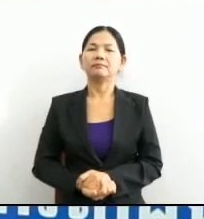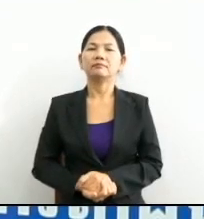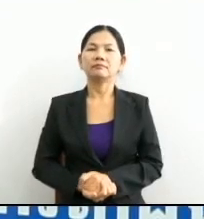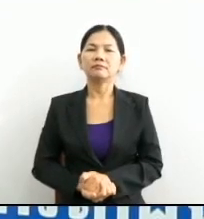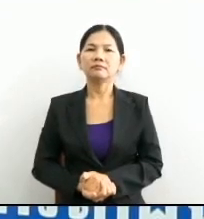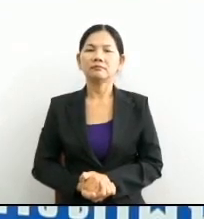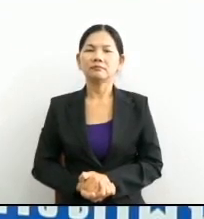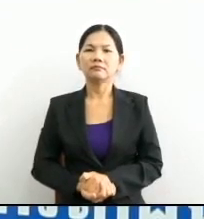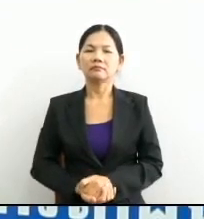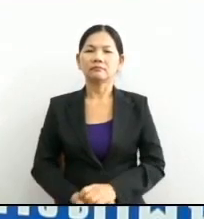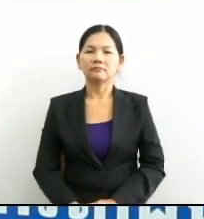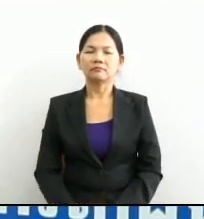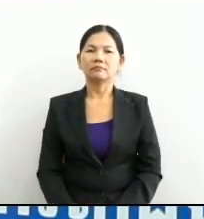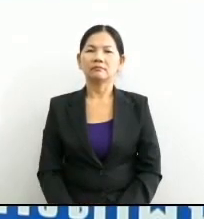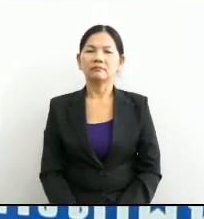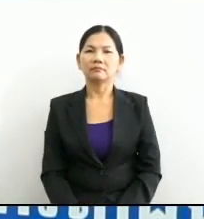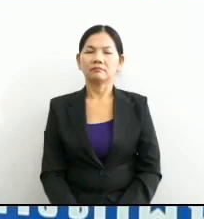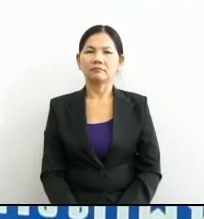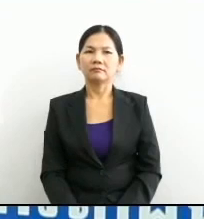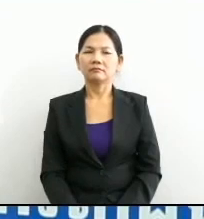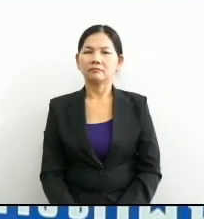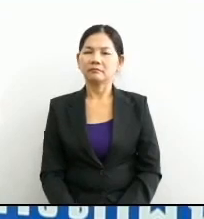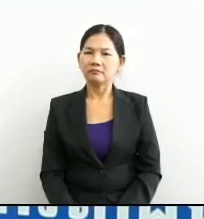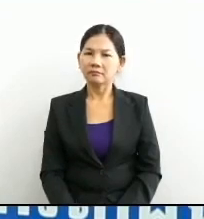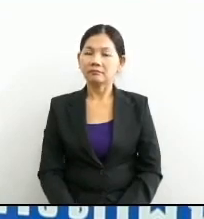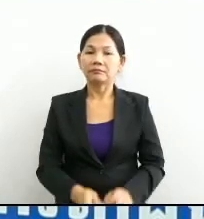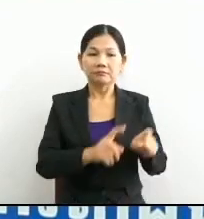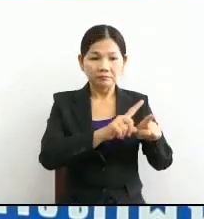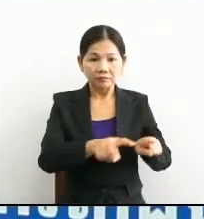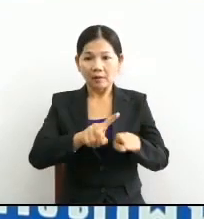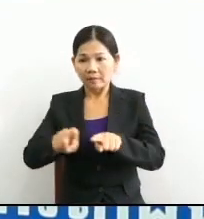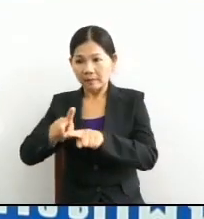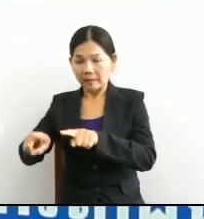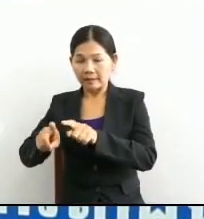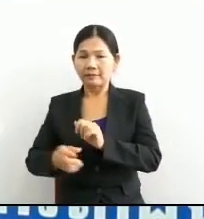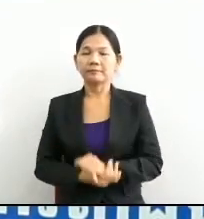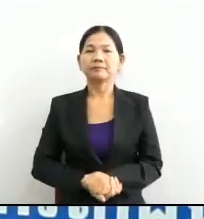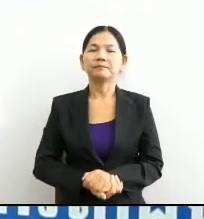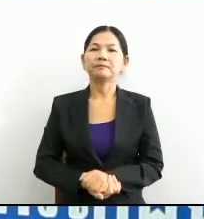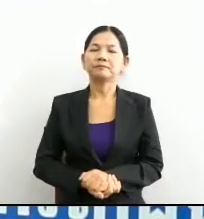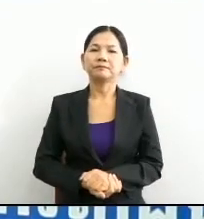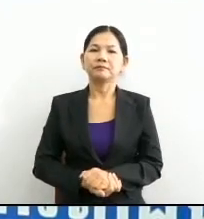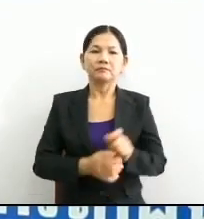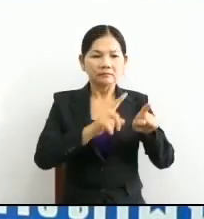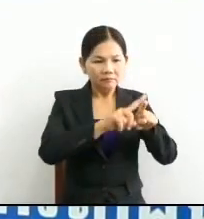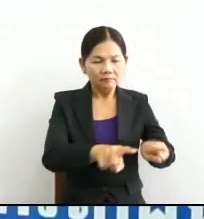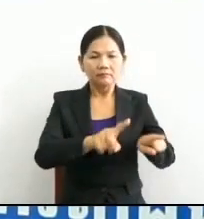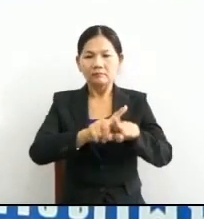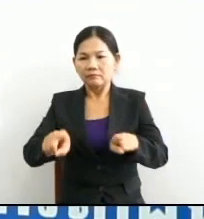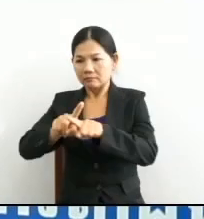biết nếu con có chuyện thả ô cái này nó khổ xong phó phái phái chá là ổn nè xong phó phái phái